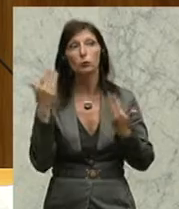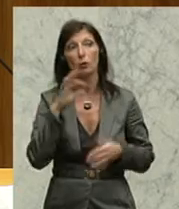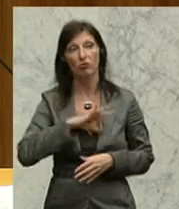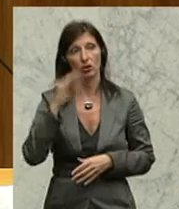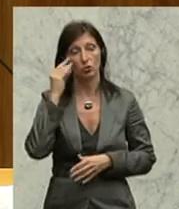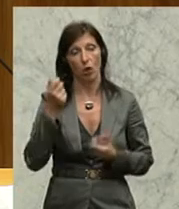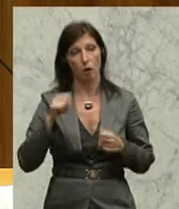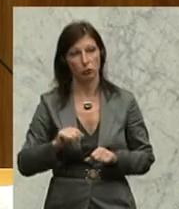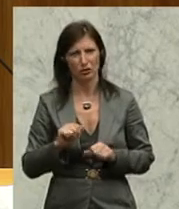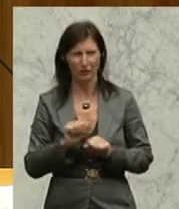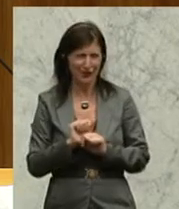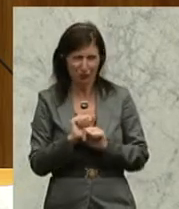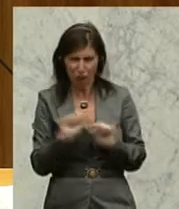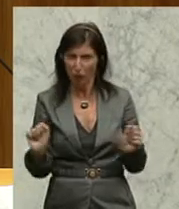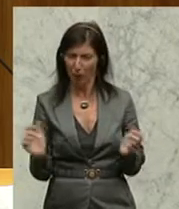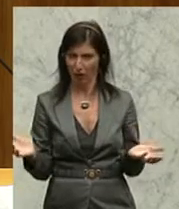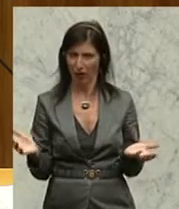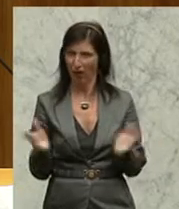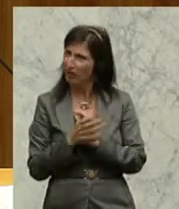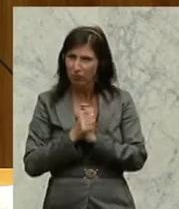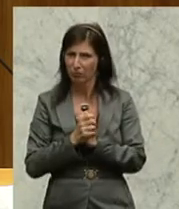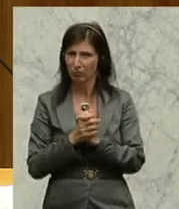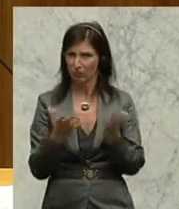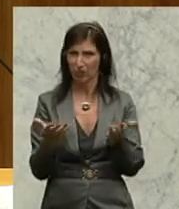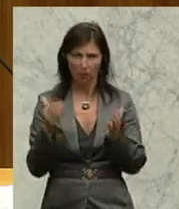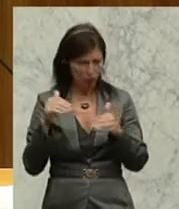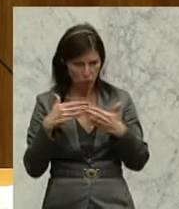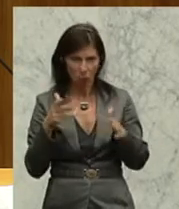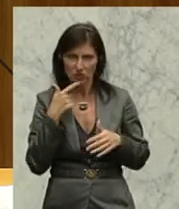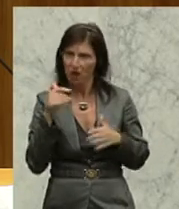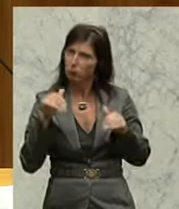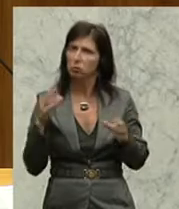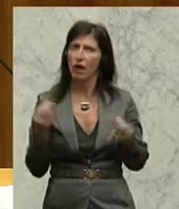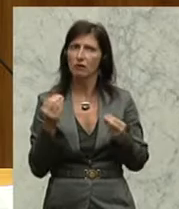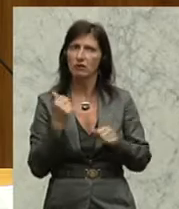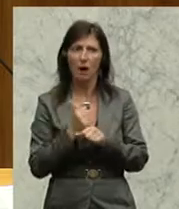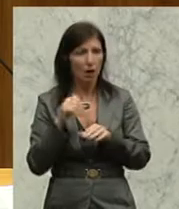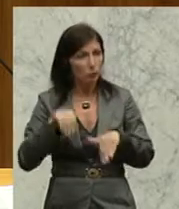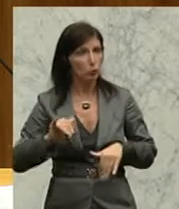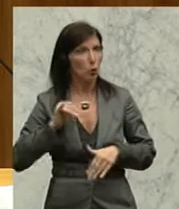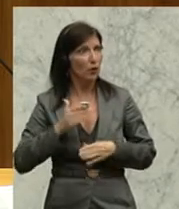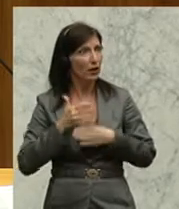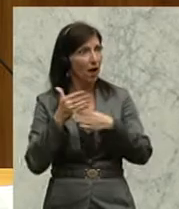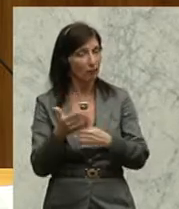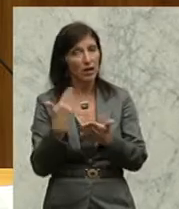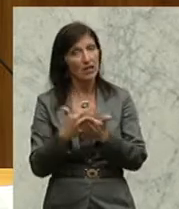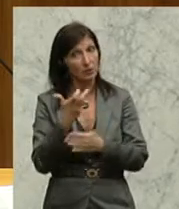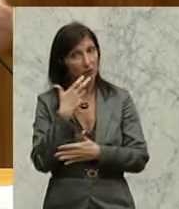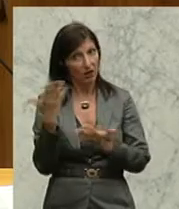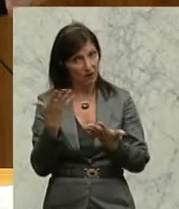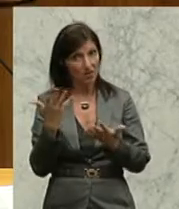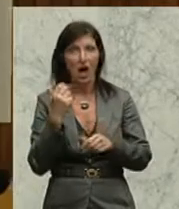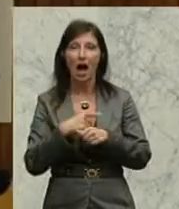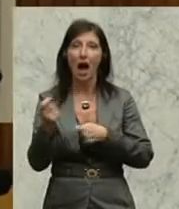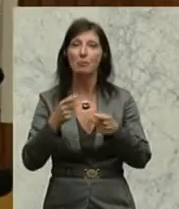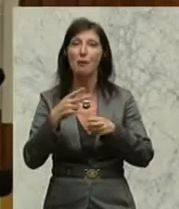schrecklich ist furchtbar und das sage ich ganz ehrlich da muss man was tun wenn ihr müsst mir helfen und sie herr wurden jedoch keine arbeitsmarkt reiche prüfung haben wir wollen